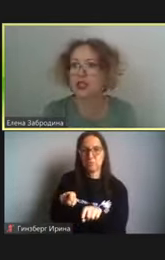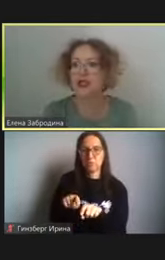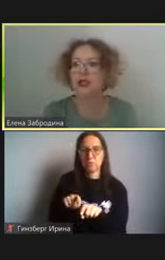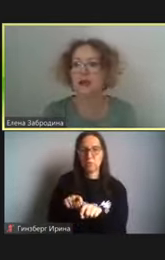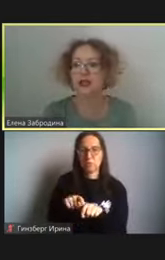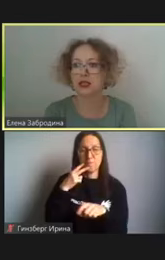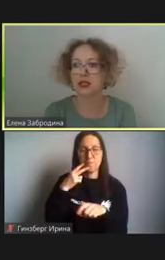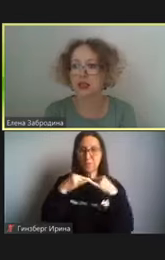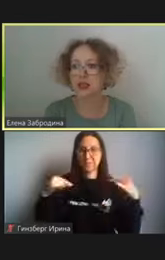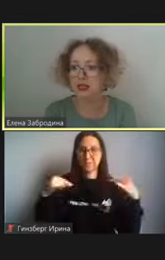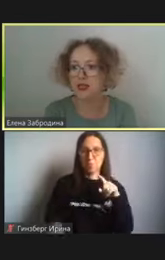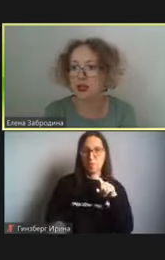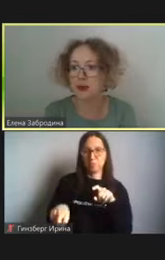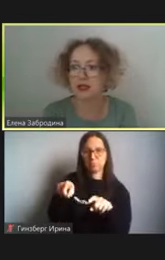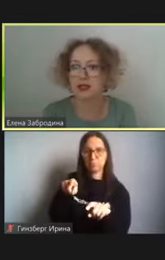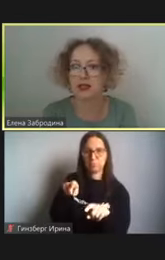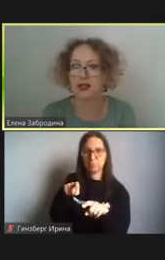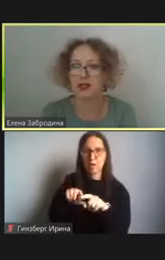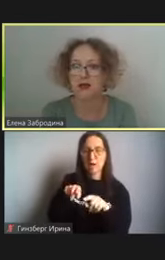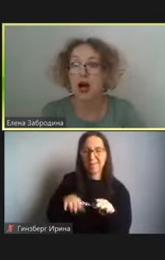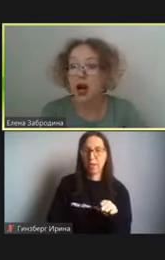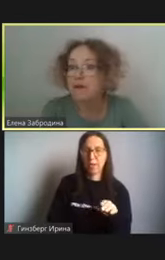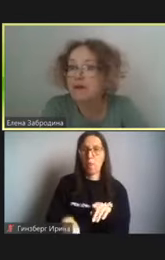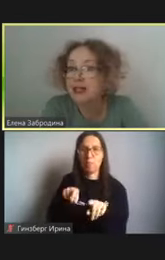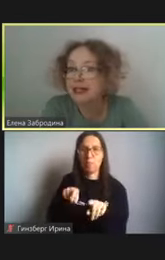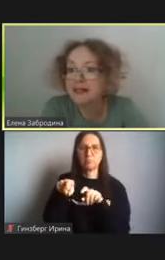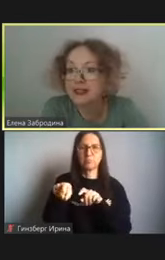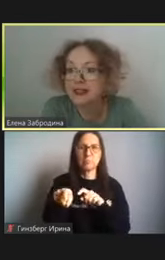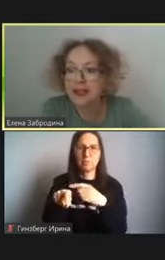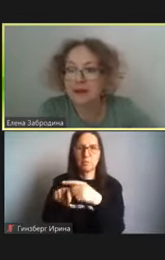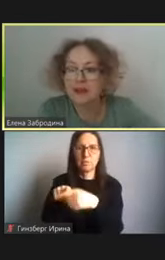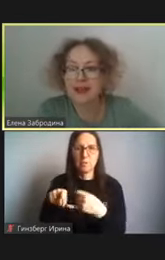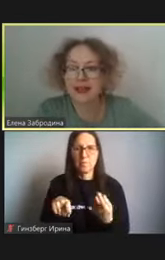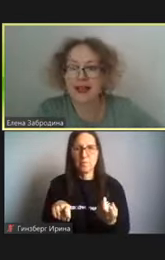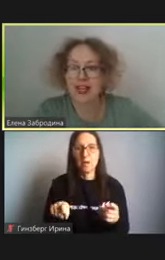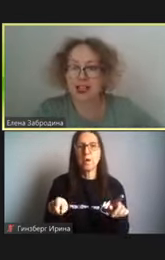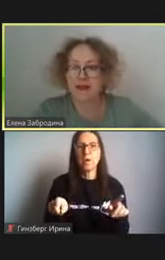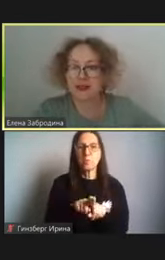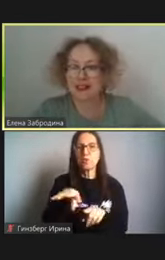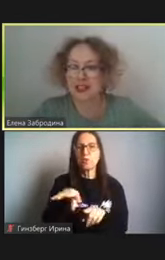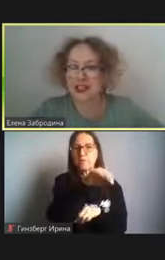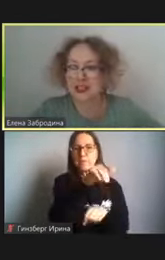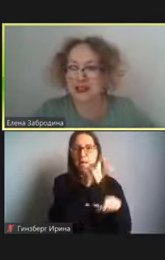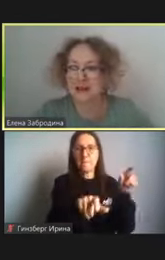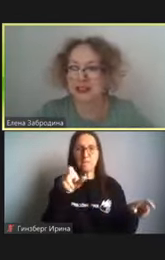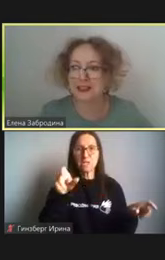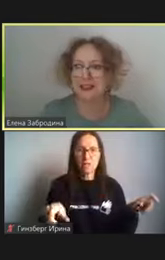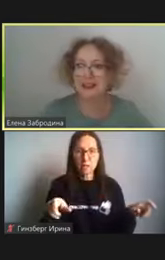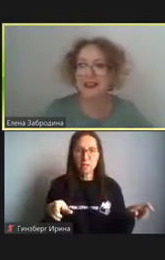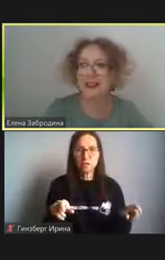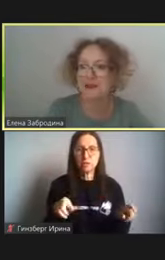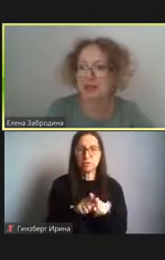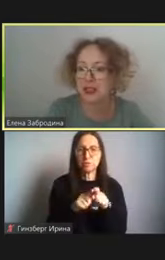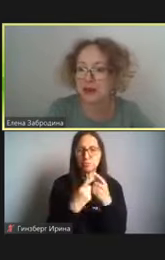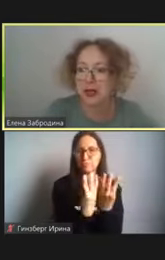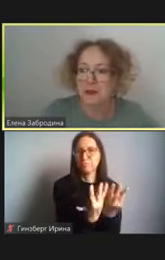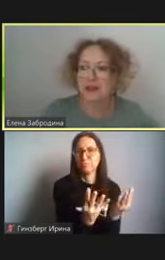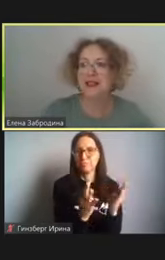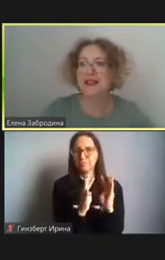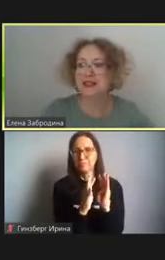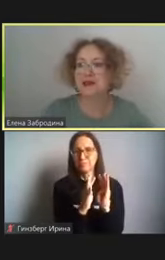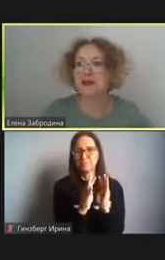наше зрительное пространство, зрительское пространство. Посмотрите, все персонажи, они практически разместились на вот